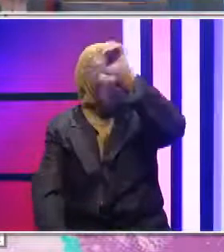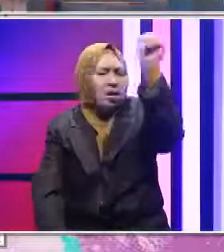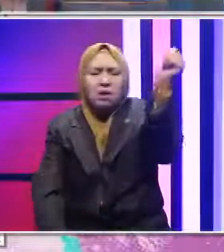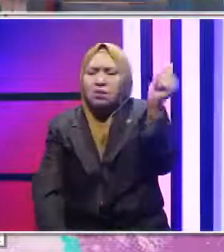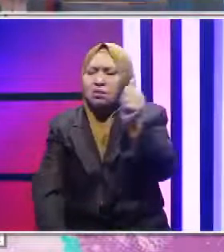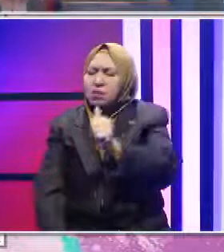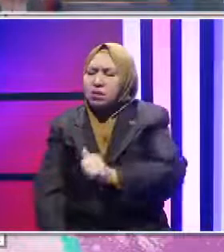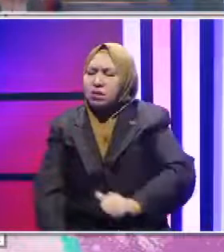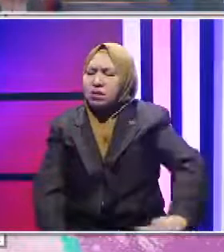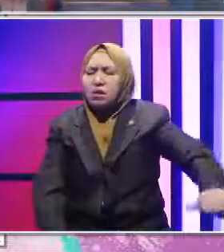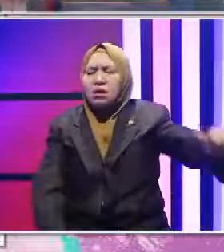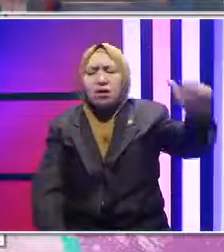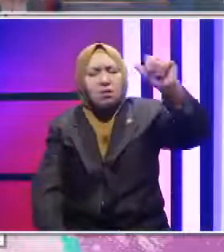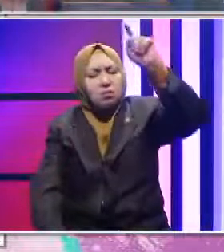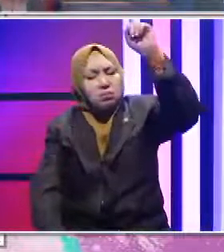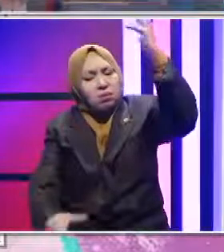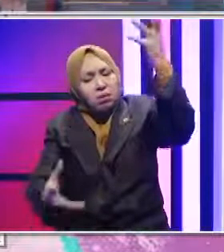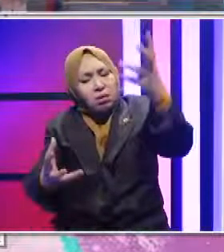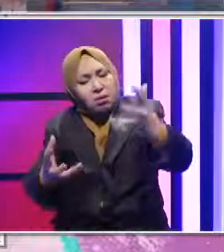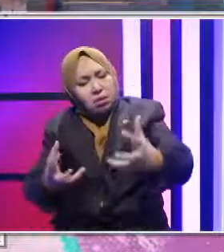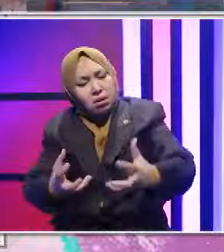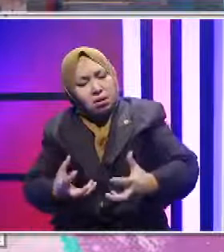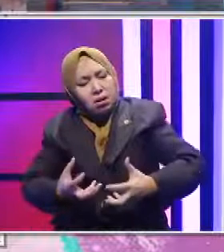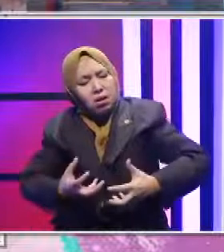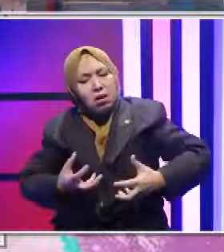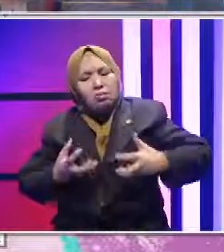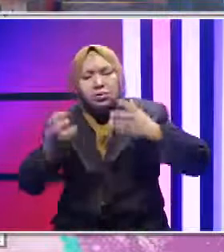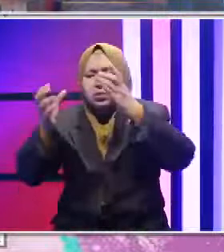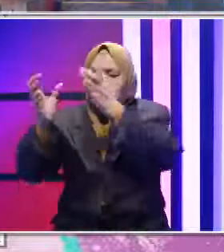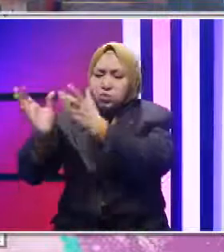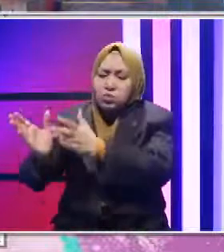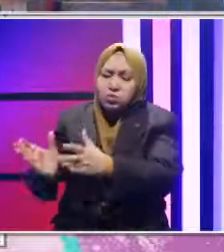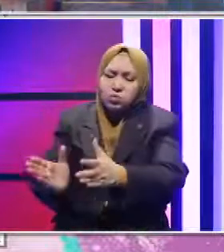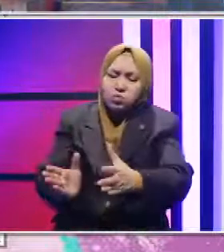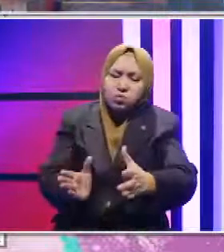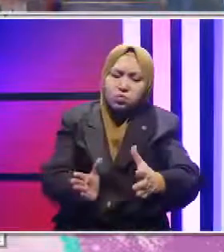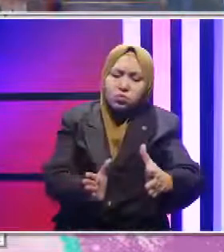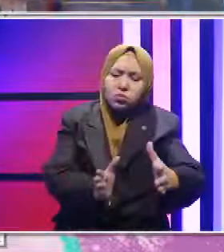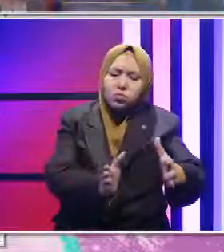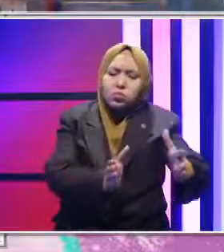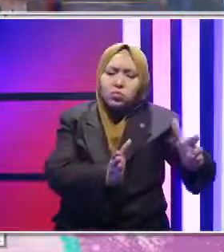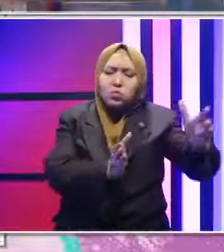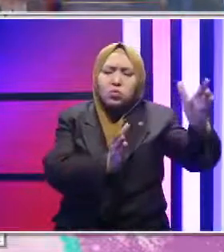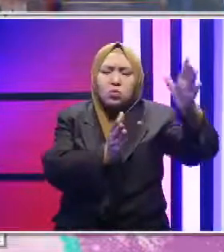أي صورة ما شاء